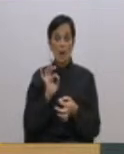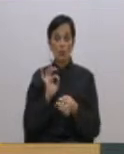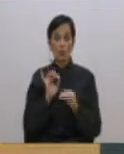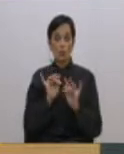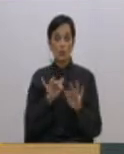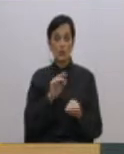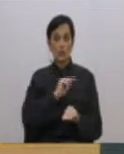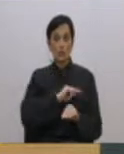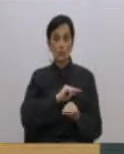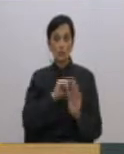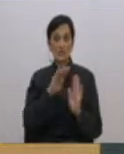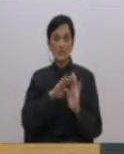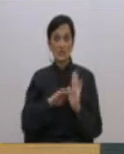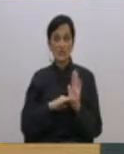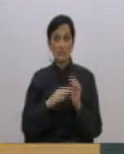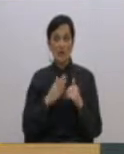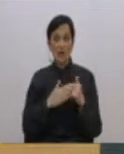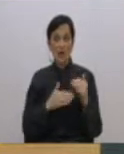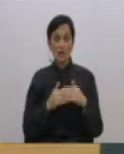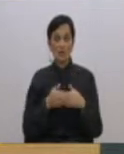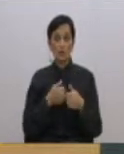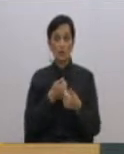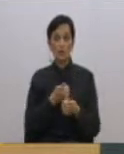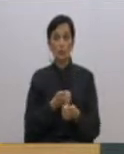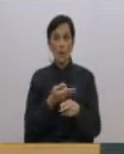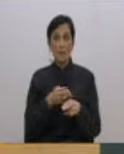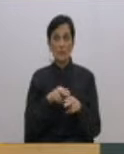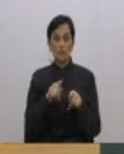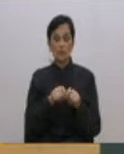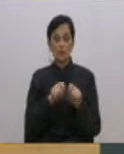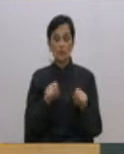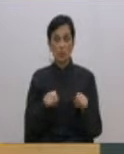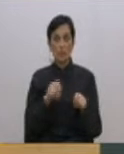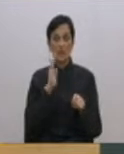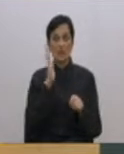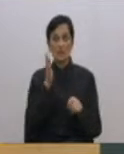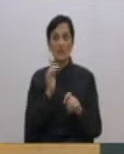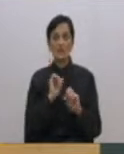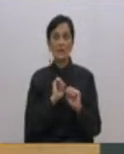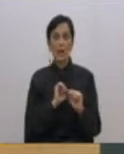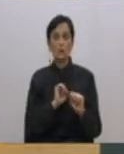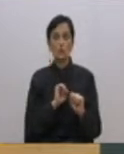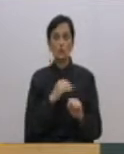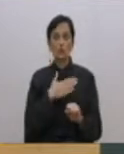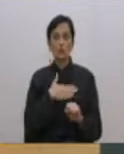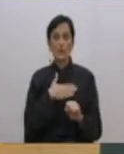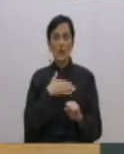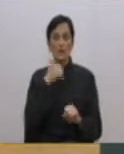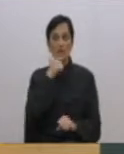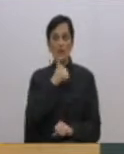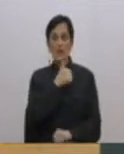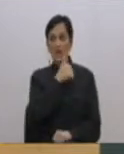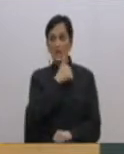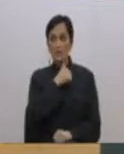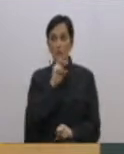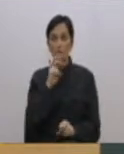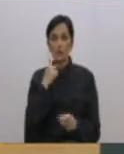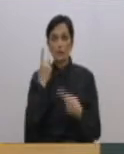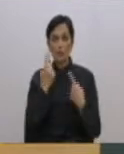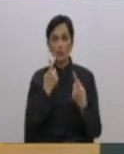სისტემოდან შეუწყობ ჩვენ ხელს ამ შექმნას, რით უფრო დაცული იქნება ჩვენთან კონფიდენციალური ტიპის